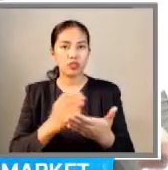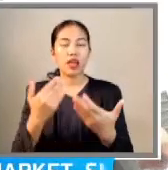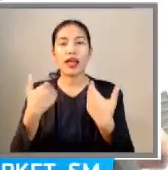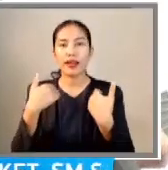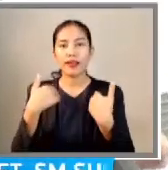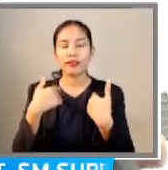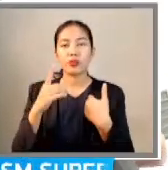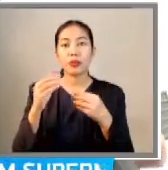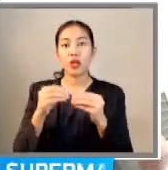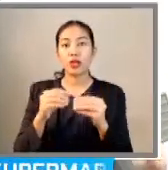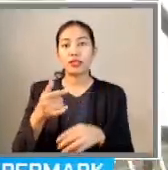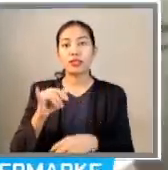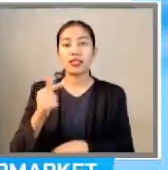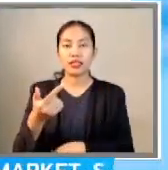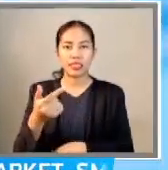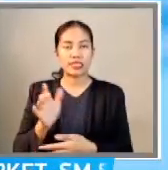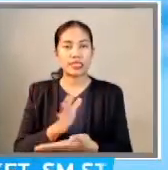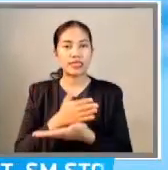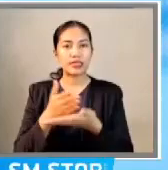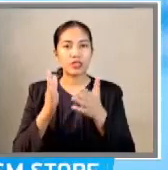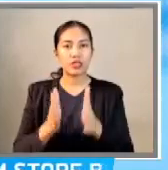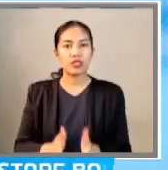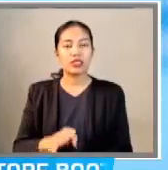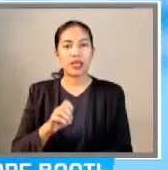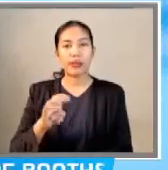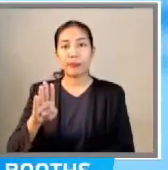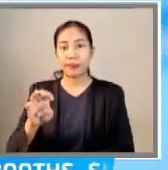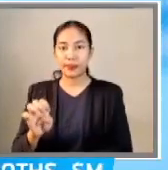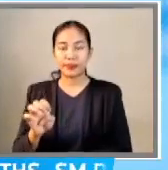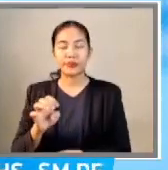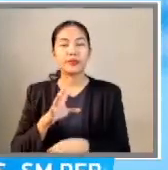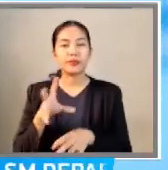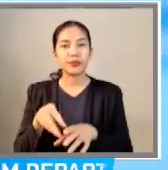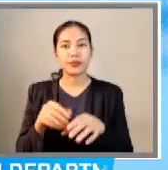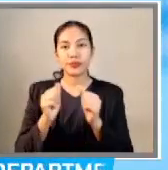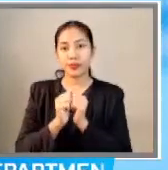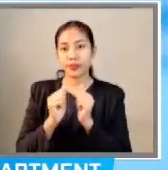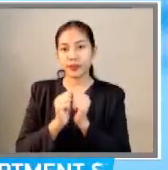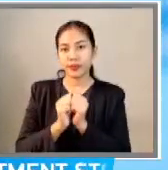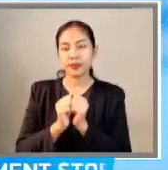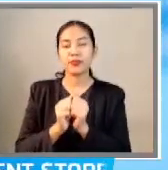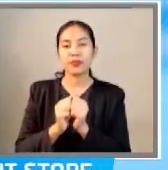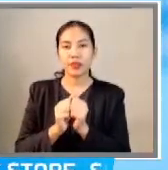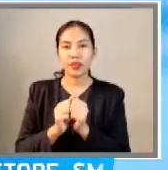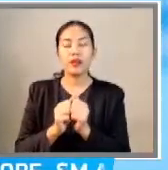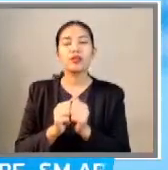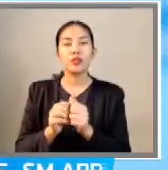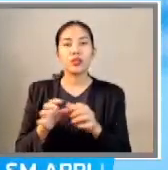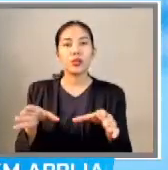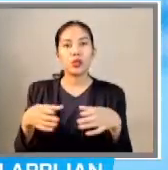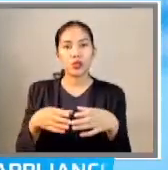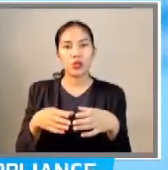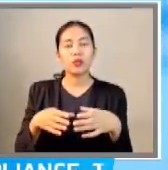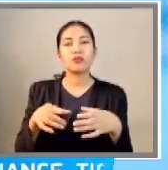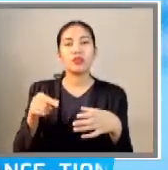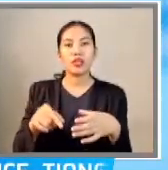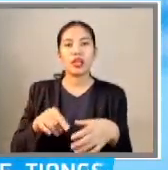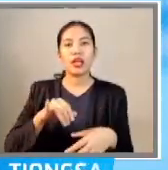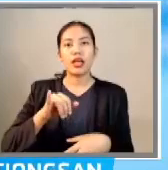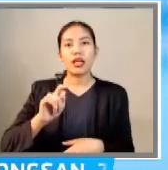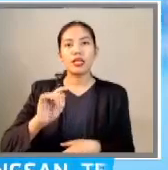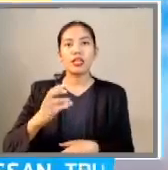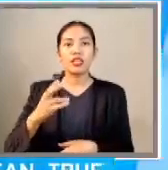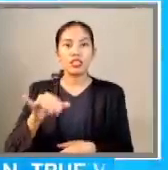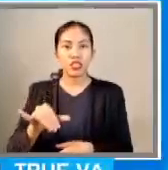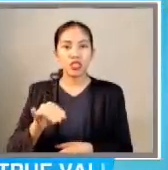frontman na si Ebe Dancel. Makakasama ni Ebe sa gig ang bandang Itchy Worms, Cheats at marami pang guest